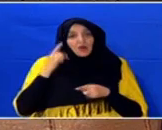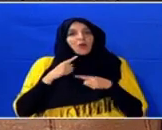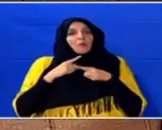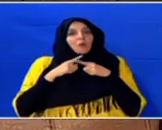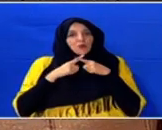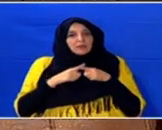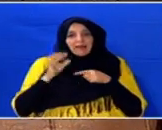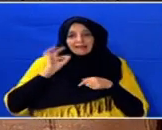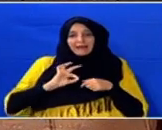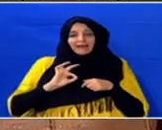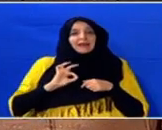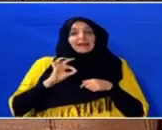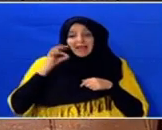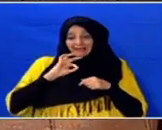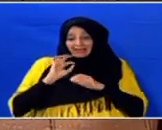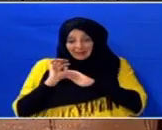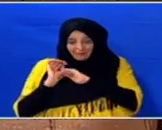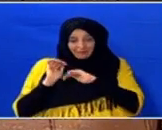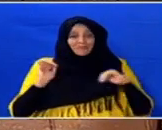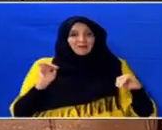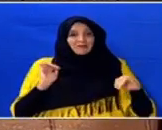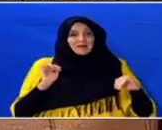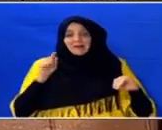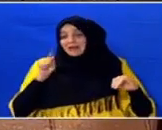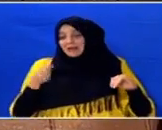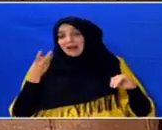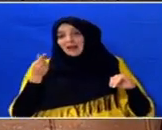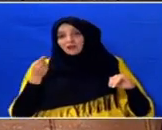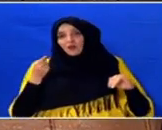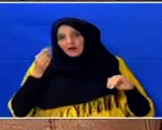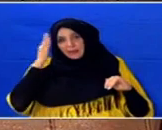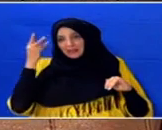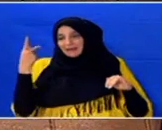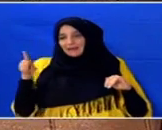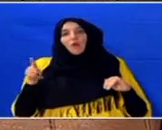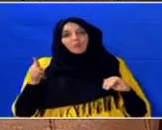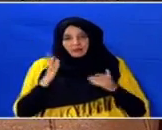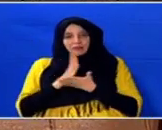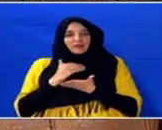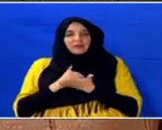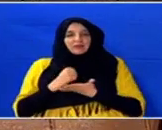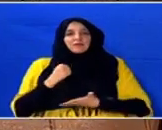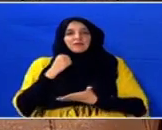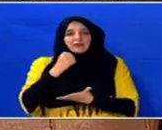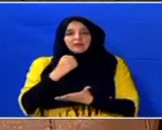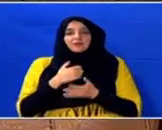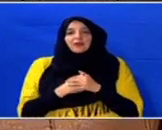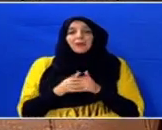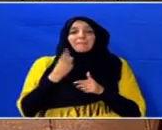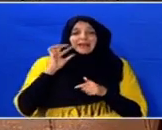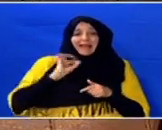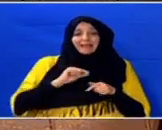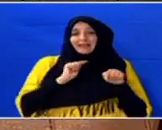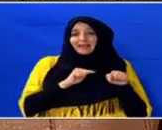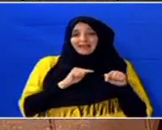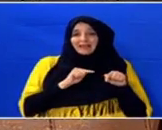يقسم على الورثة بالفريضة الشرعية، أما الفائدة